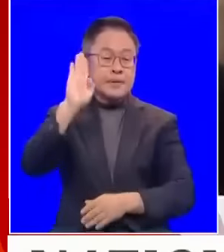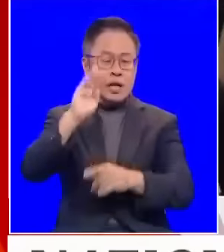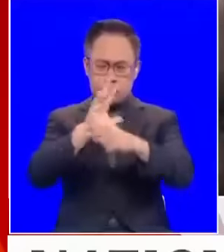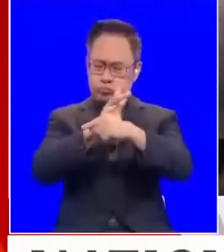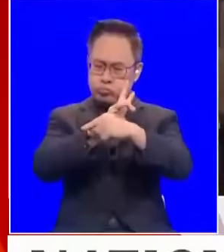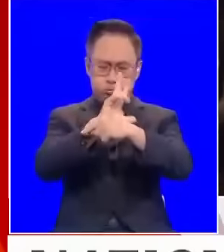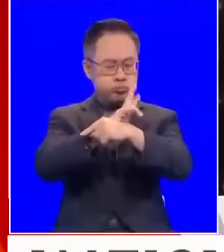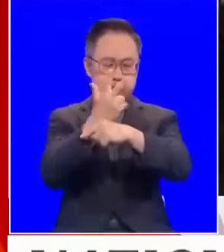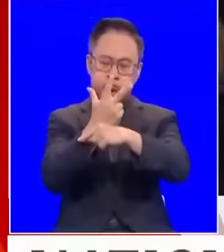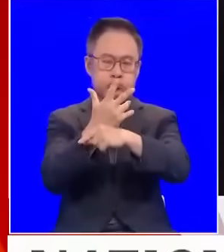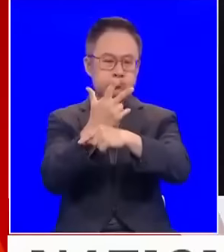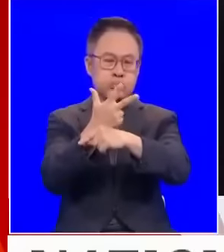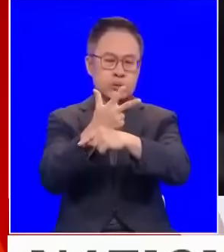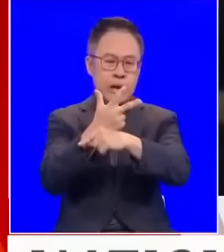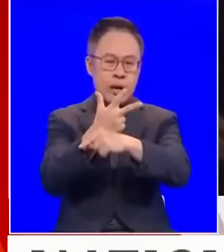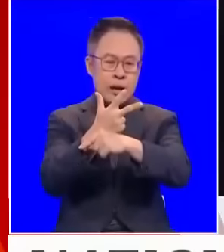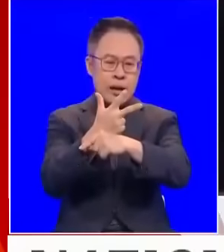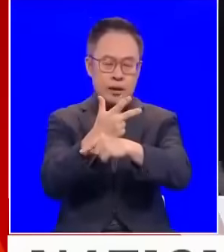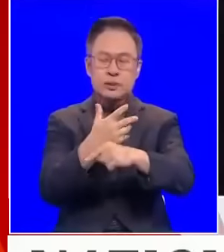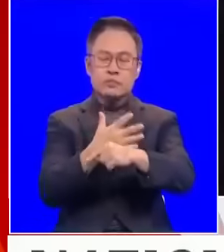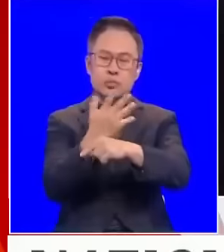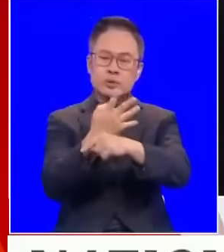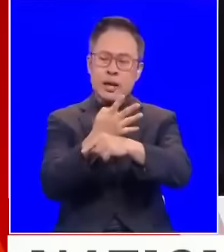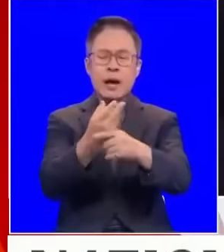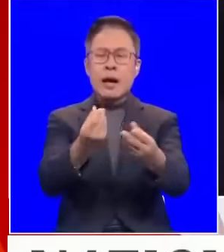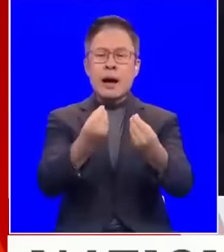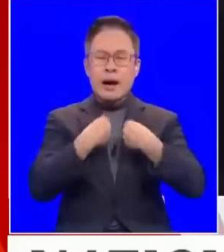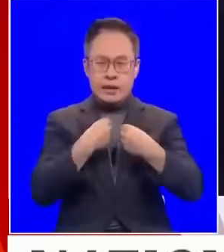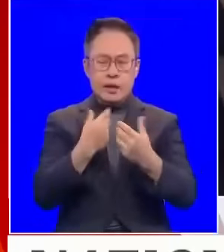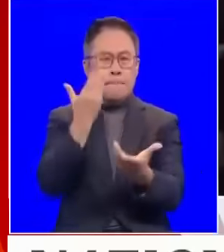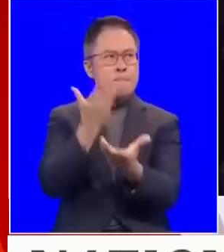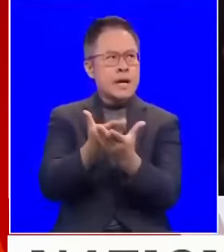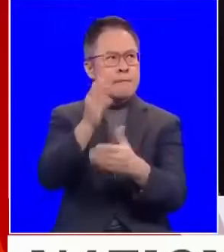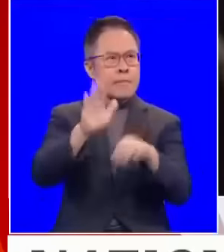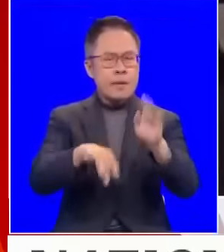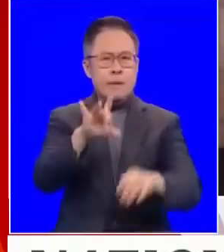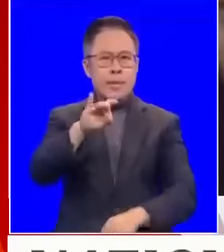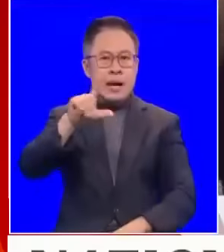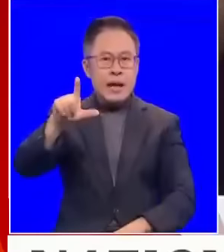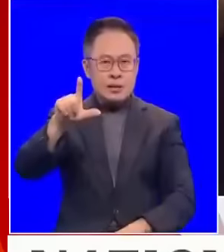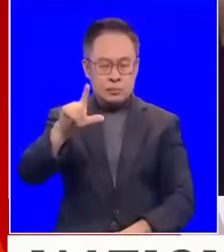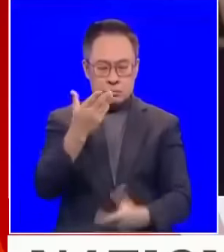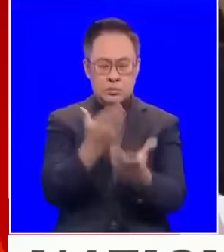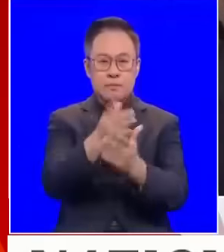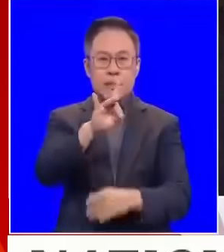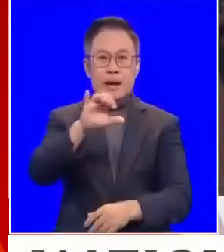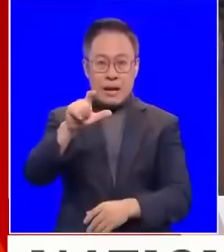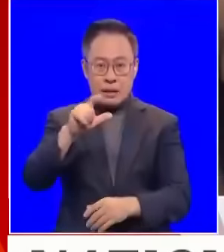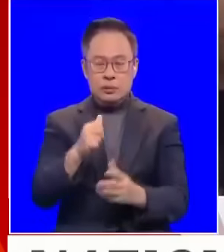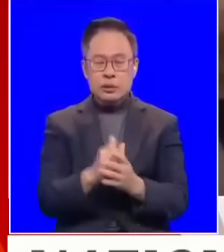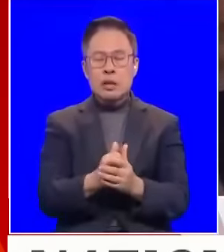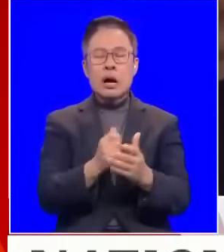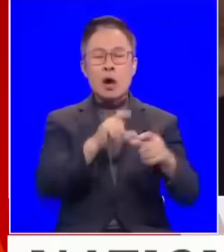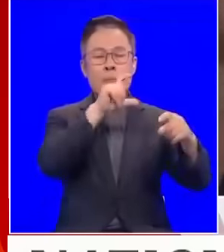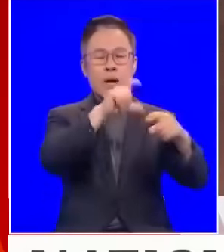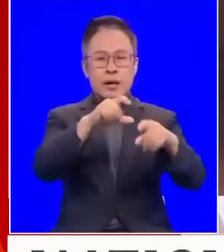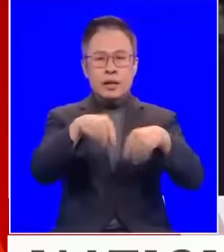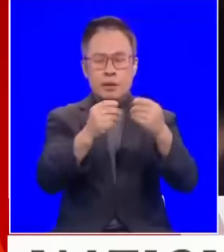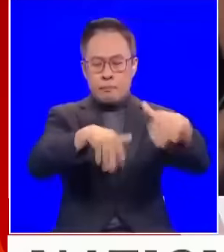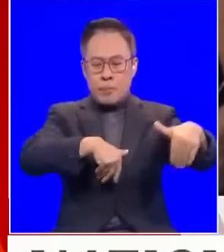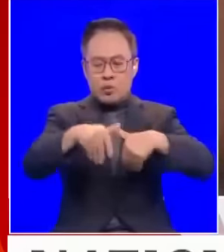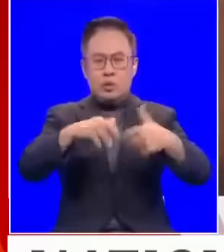ายเนี่ยได้รับการเยียวยามาจากบอสพอลแล้วก็เป็นยอดเงินของส่วนผู้เสียหายทั้งหมด89คนที่มีการมาร้อง